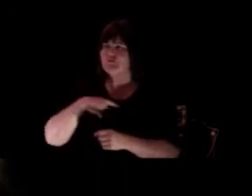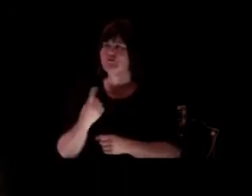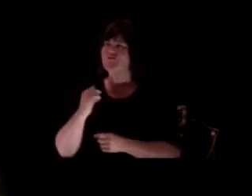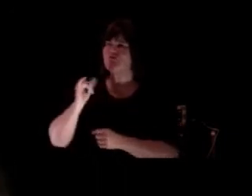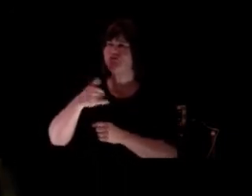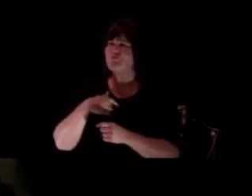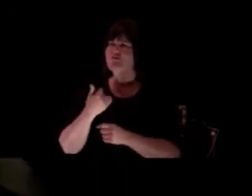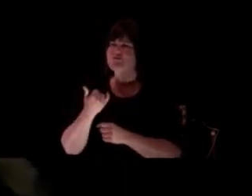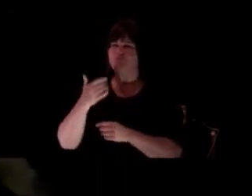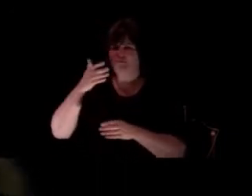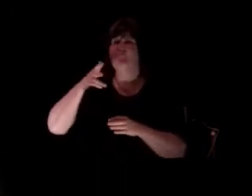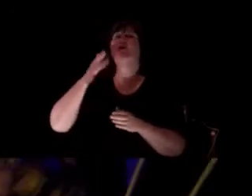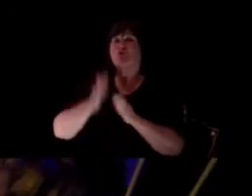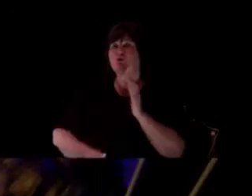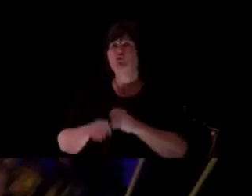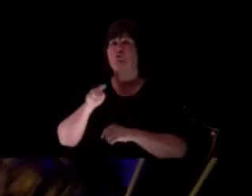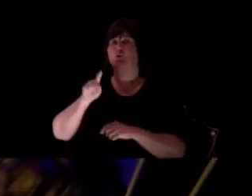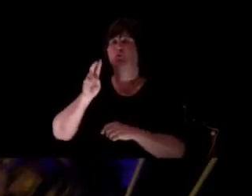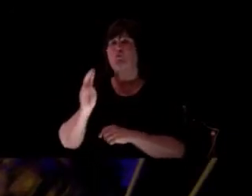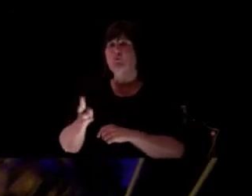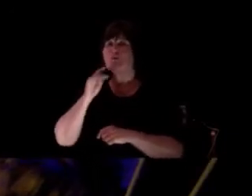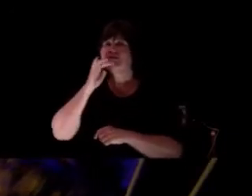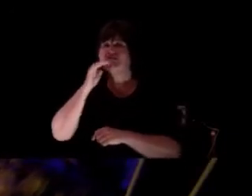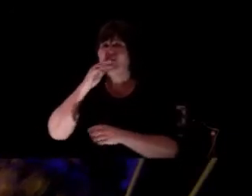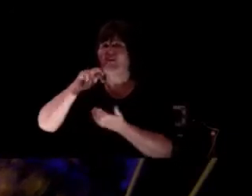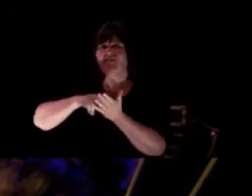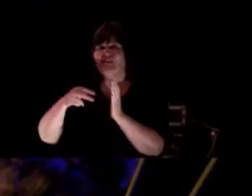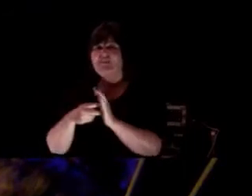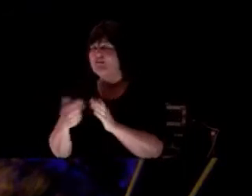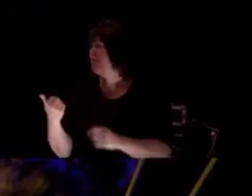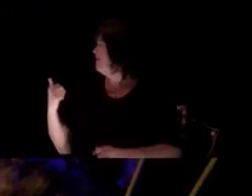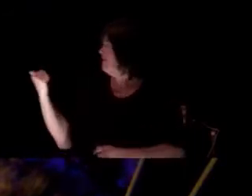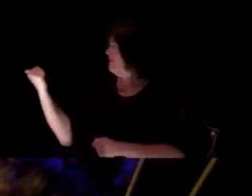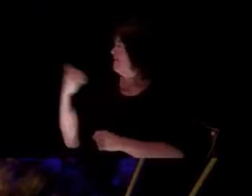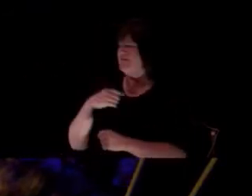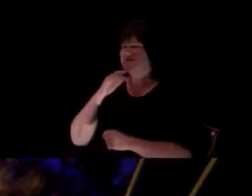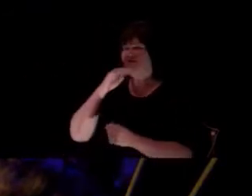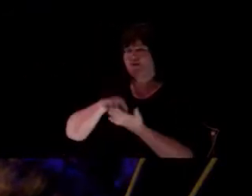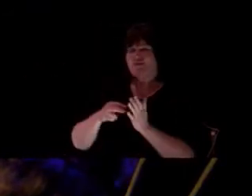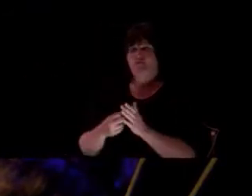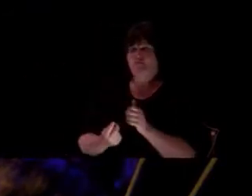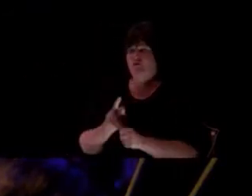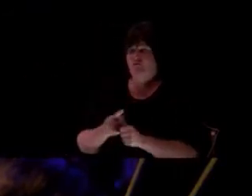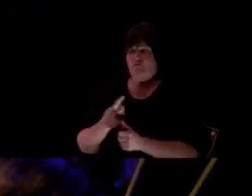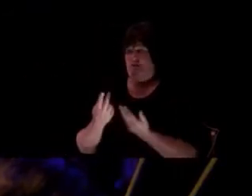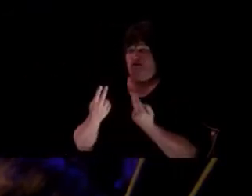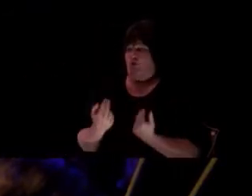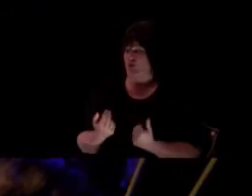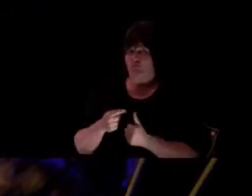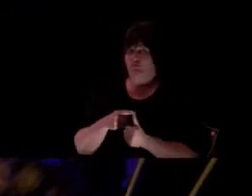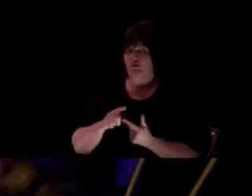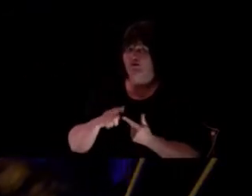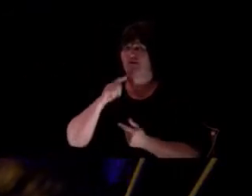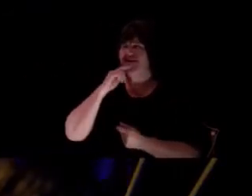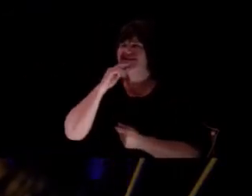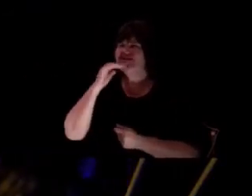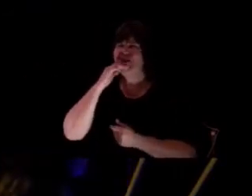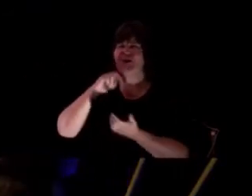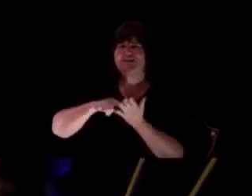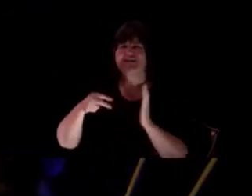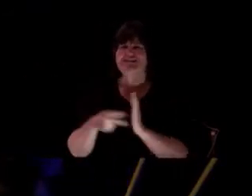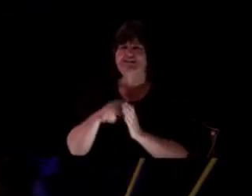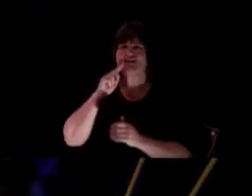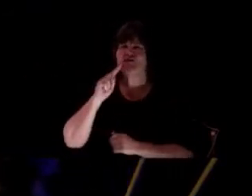Ja. Annika, eller? Ja. Snakketeknikker, det først og fremst ikke ydmykt. Man kan ikke bruke snakketeknikker når